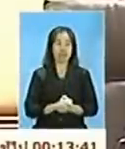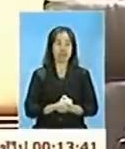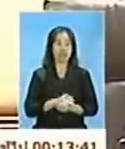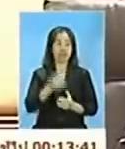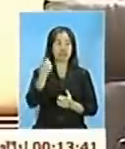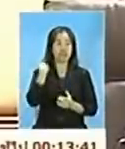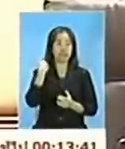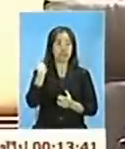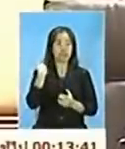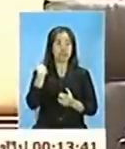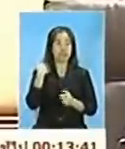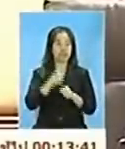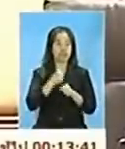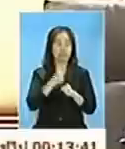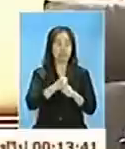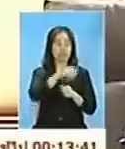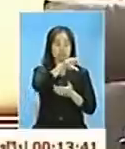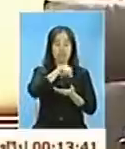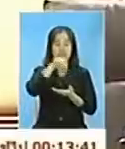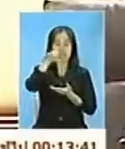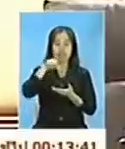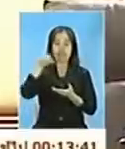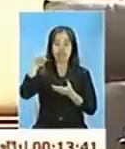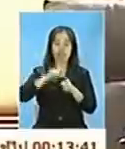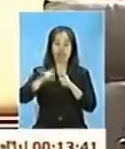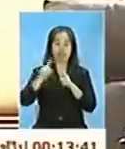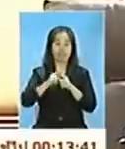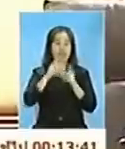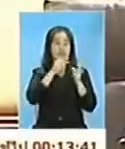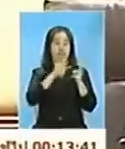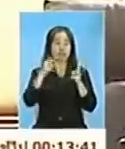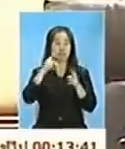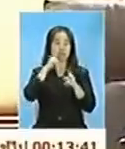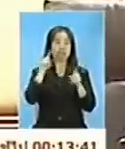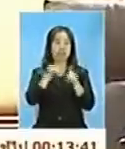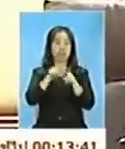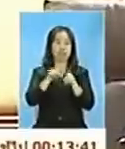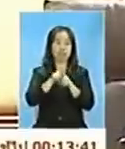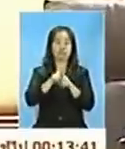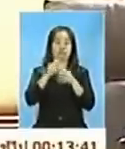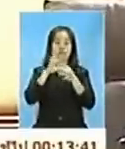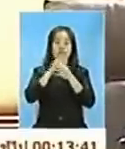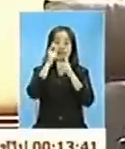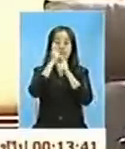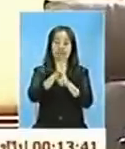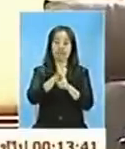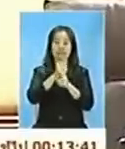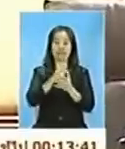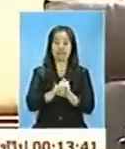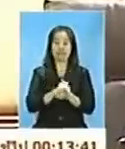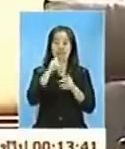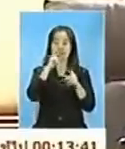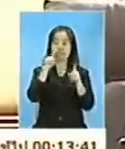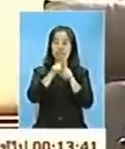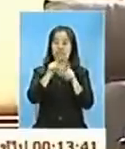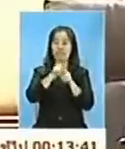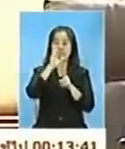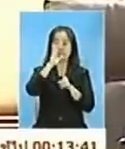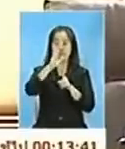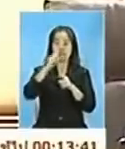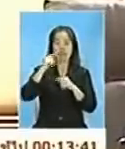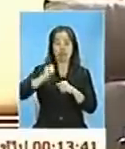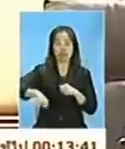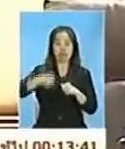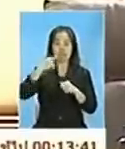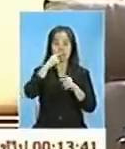โมงค์ลอดใต้อะไรต่างๆพฤติกรรมเดียวไอ้พลเอกนักขโมยพฤติกรรมคุณอะผมเรีย